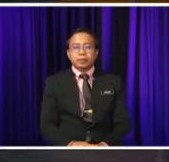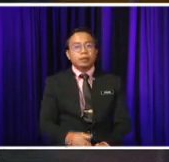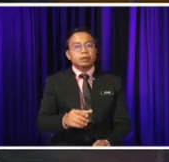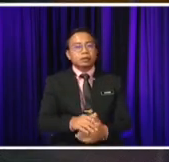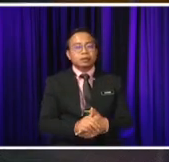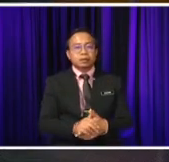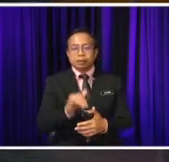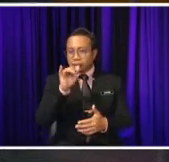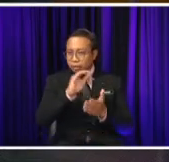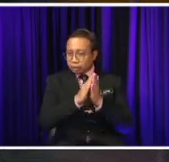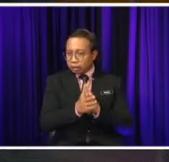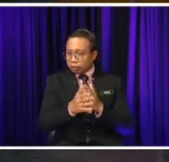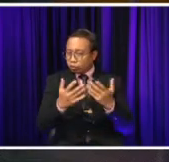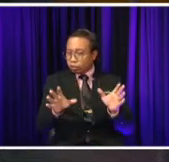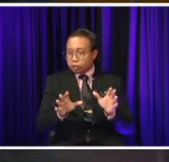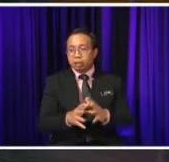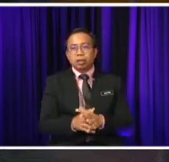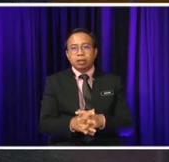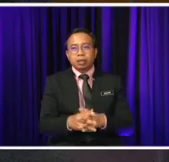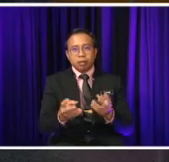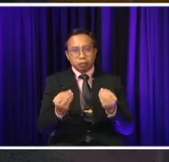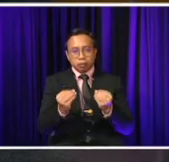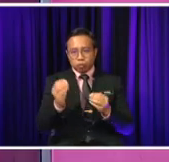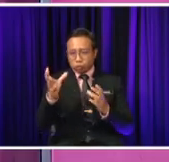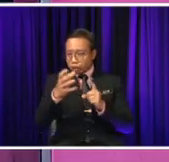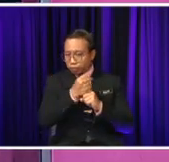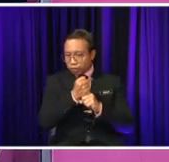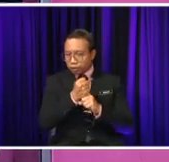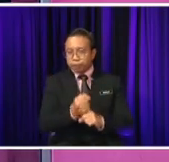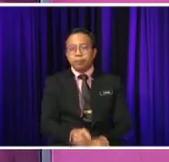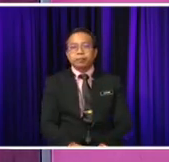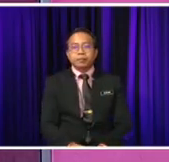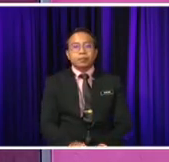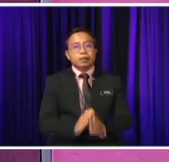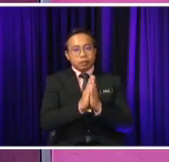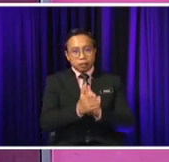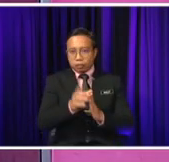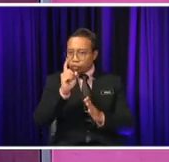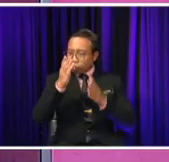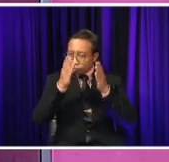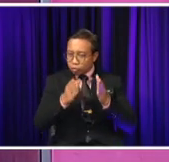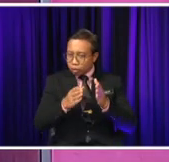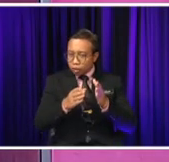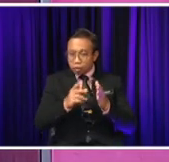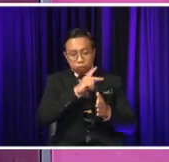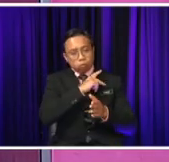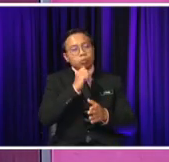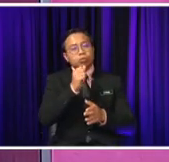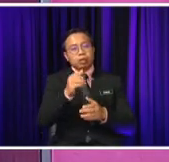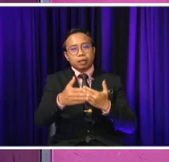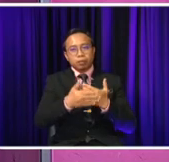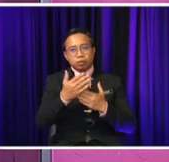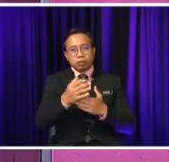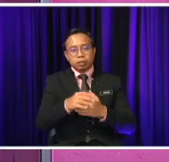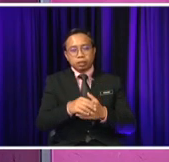jadi jelas kak sini bahwa nak mencapai seorang atau anak menjadi seorang pemimpin bukan mudah nah